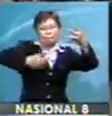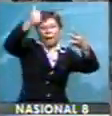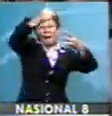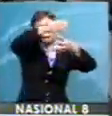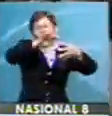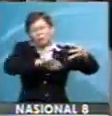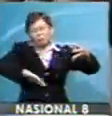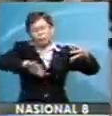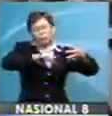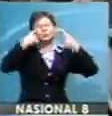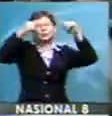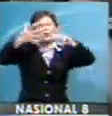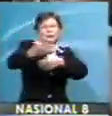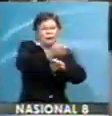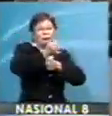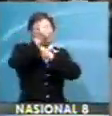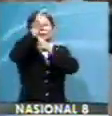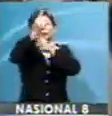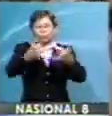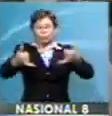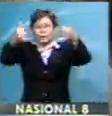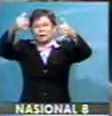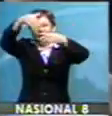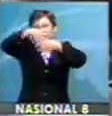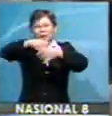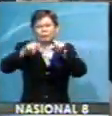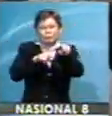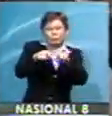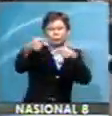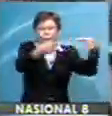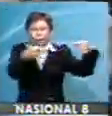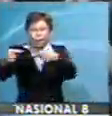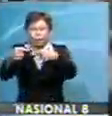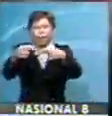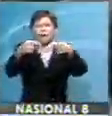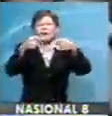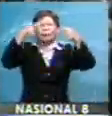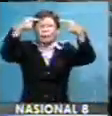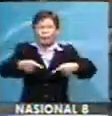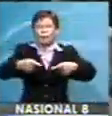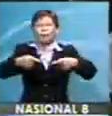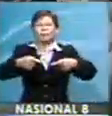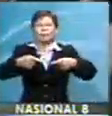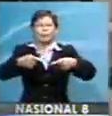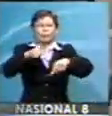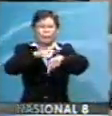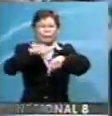dan sekurang-kurangnya berjaya merangkul satu piala dalam saingan Liga Malaysia musim